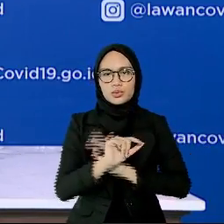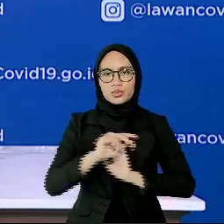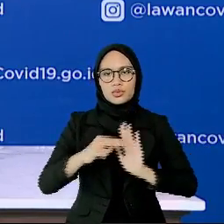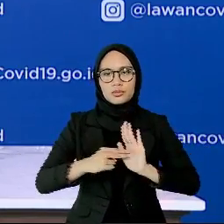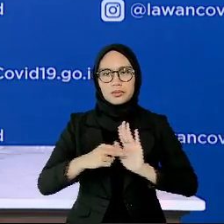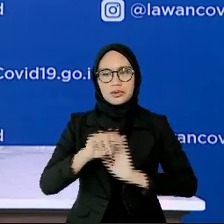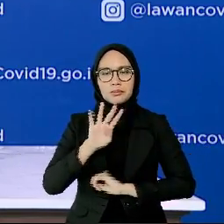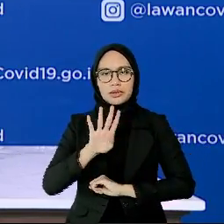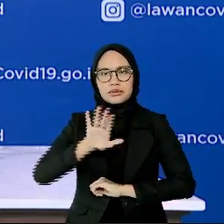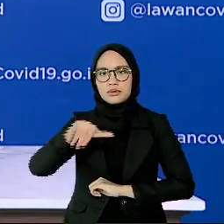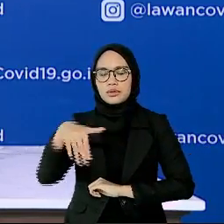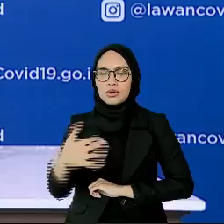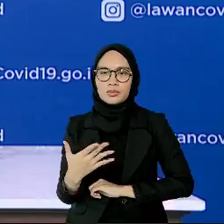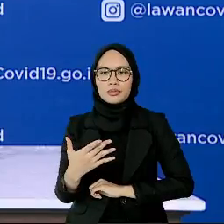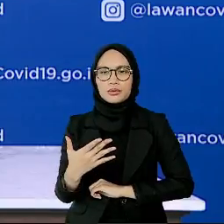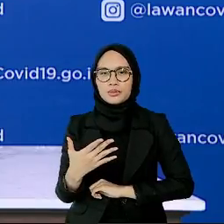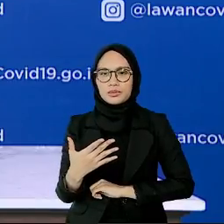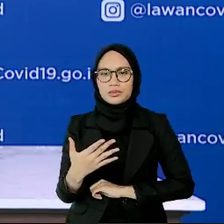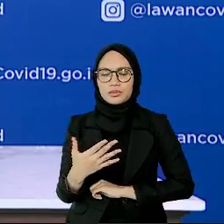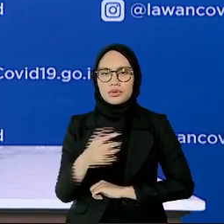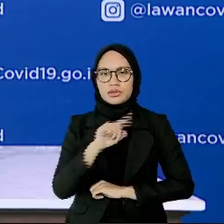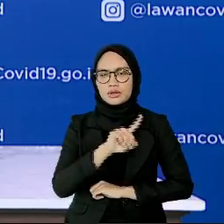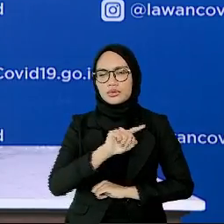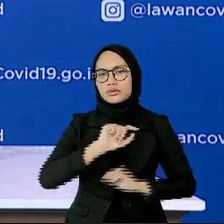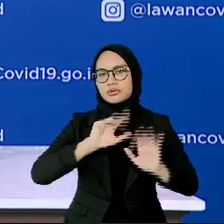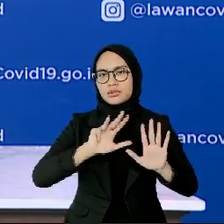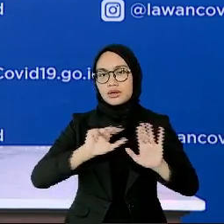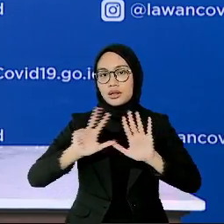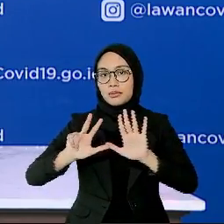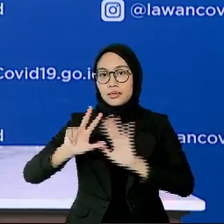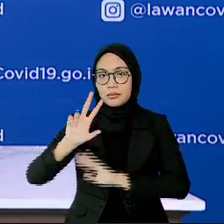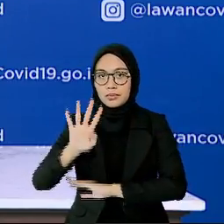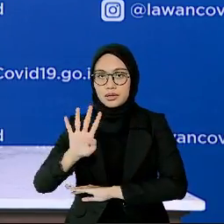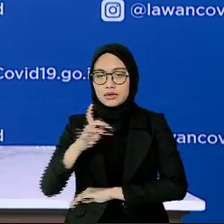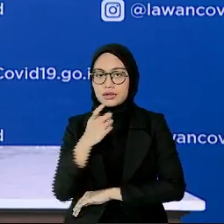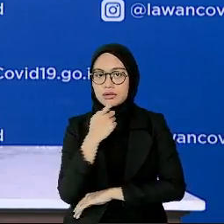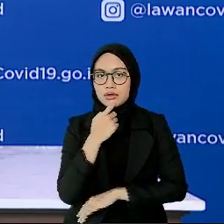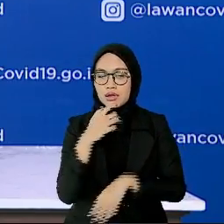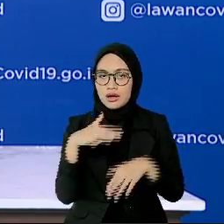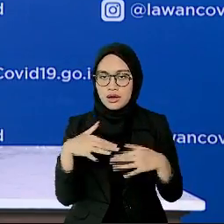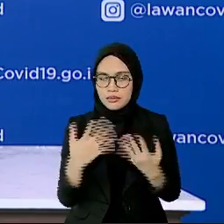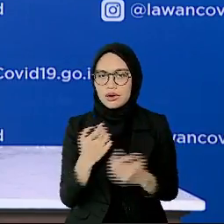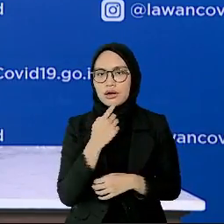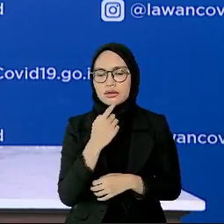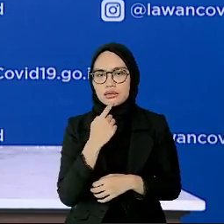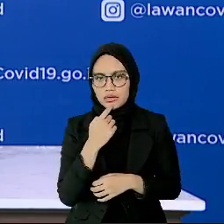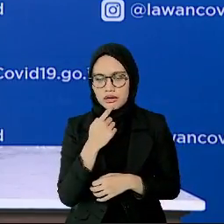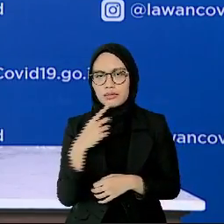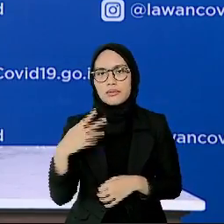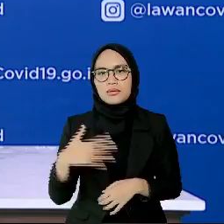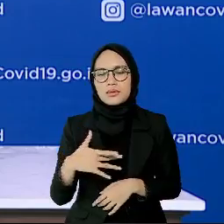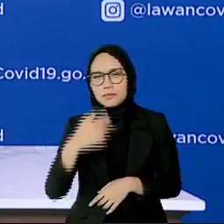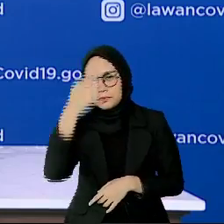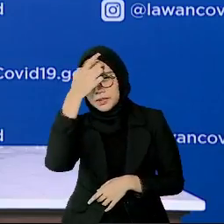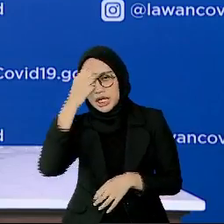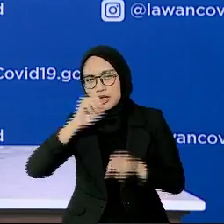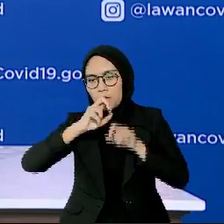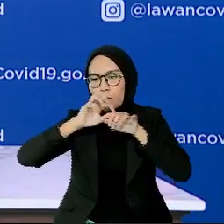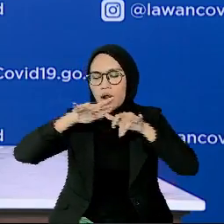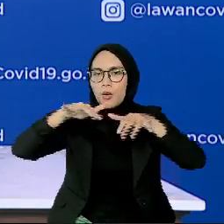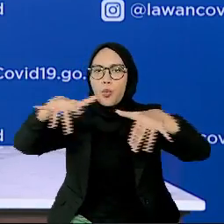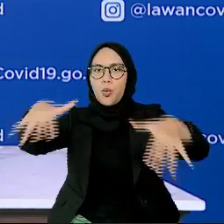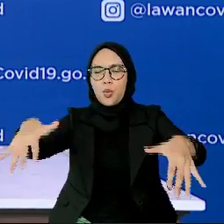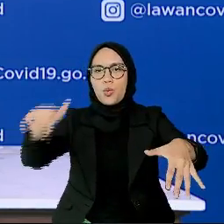Nomor 4 tahun 1984 tentang wabah penyakit menular dan